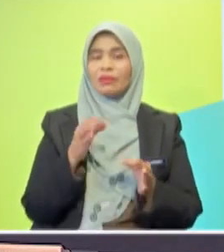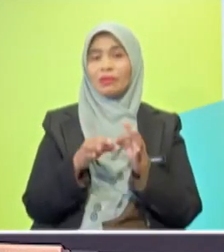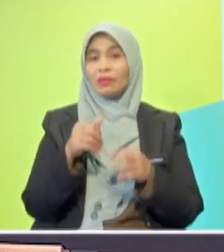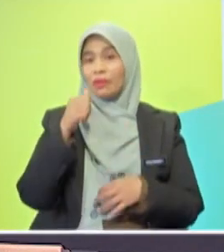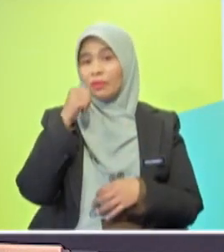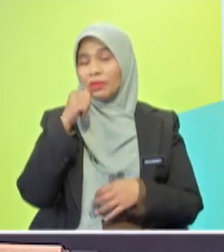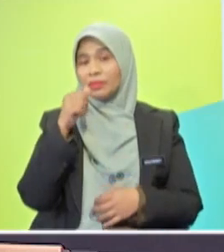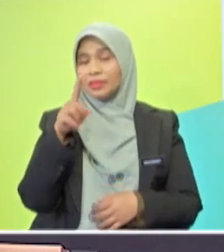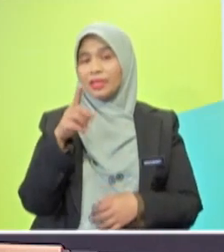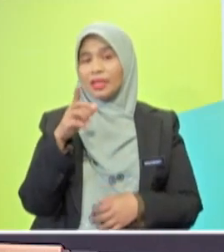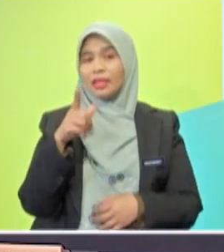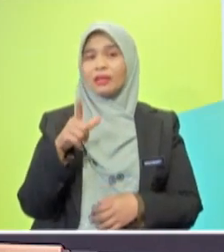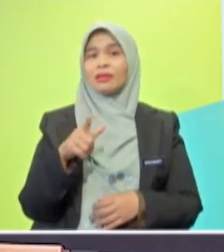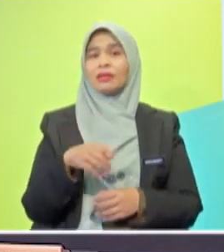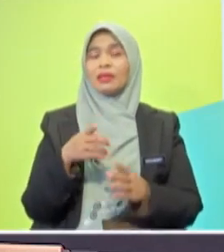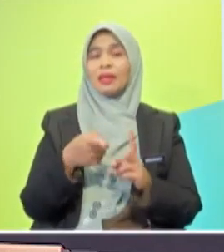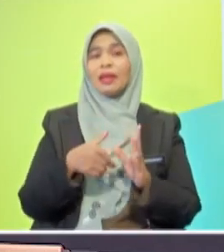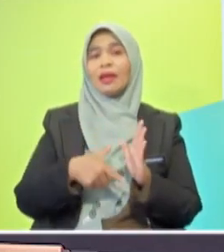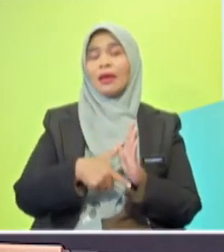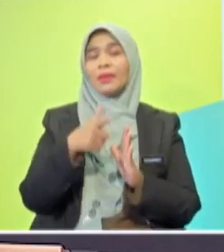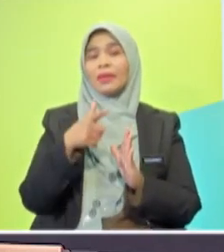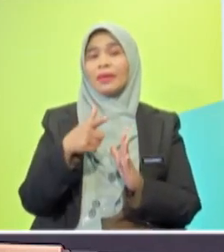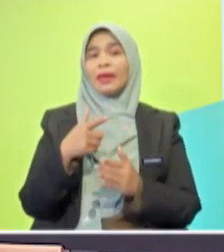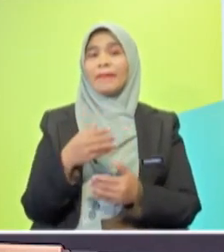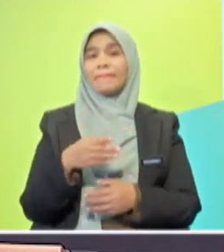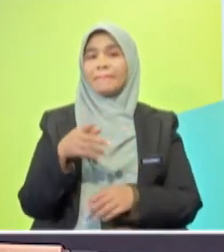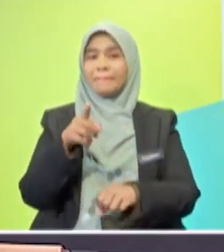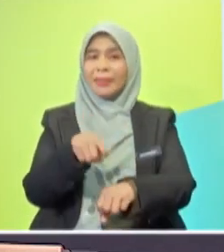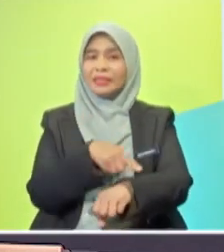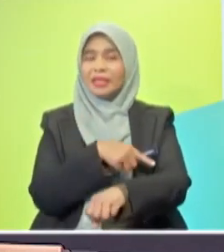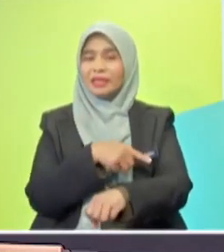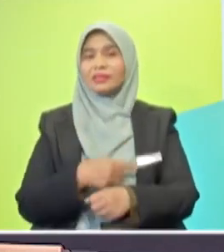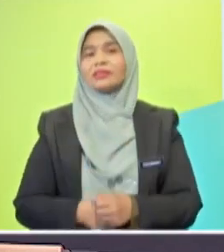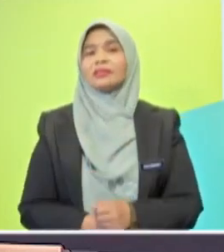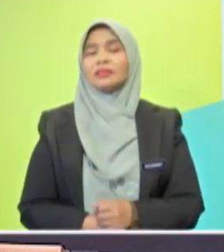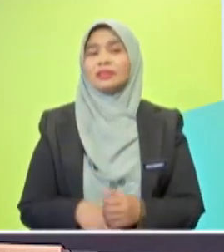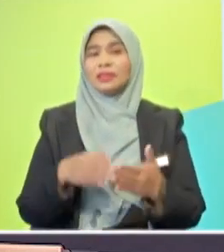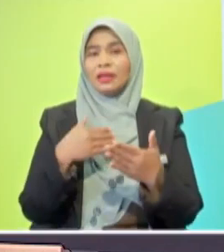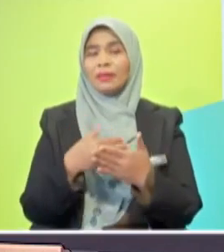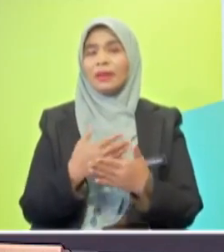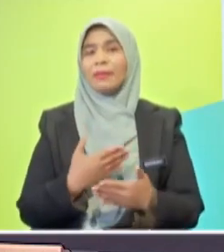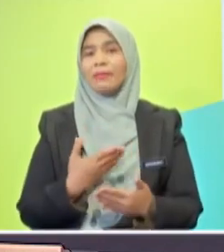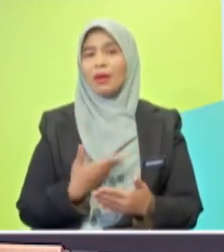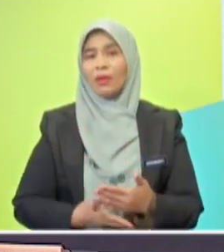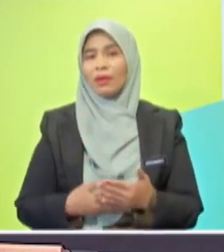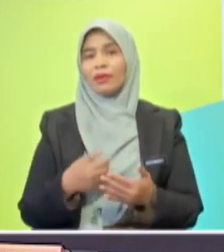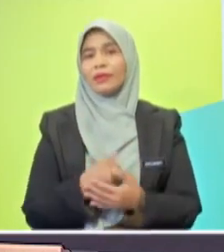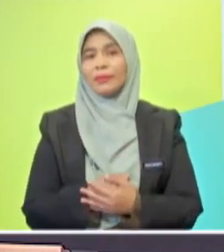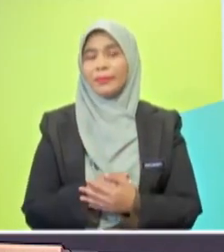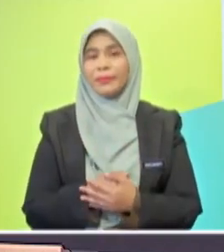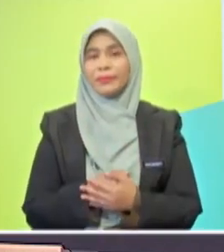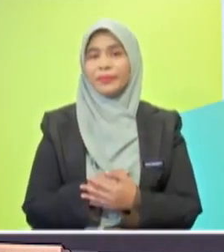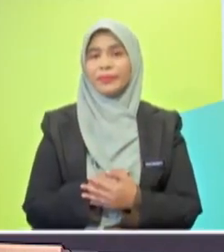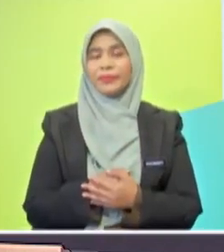kena melabuhkan daripada apa atas sampai bawah dada kan. Okey. Yang ni